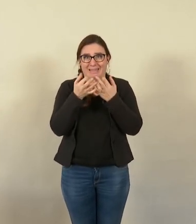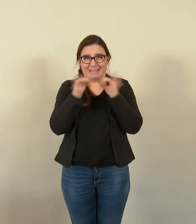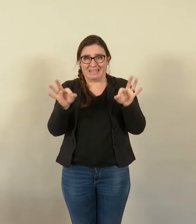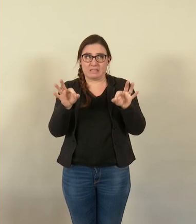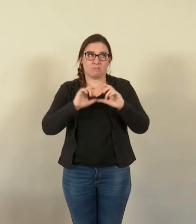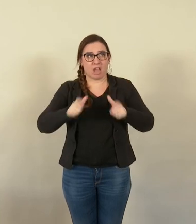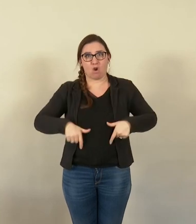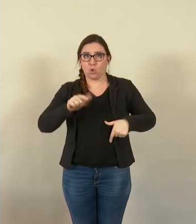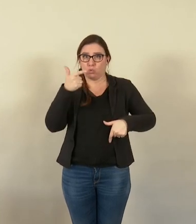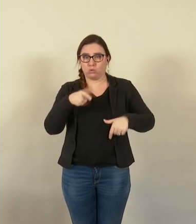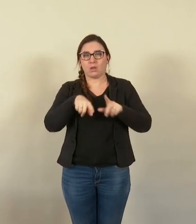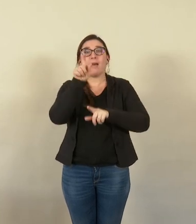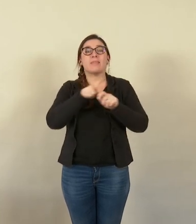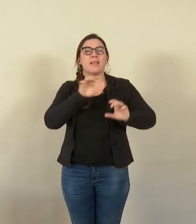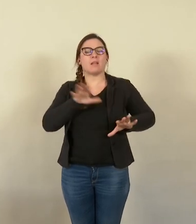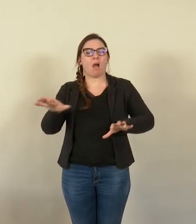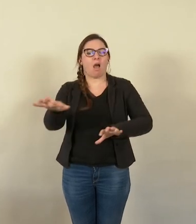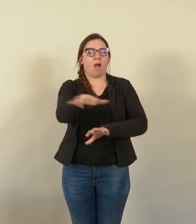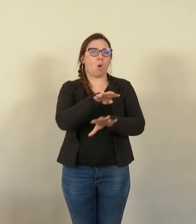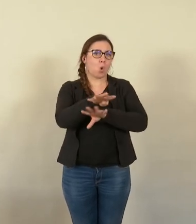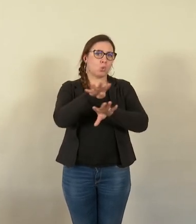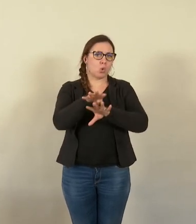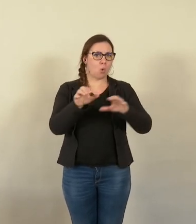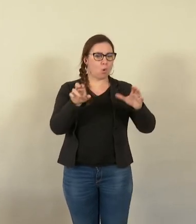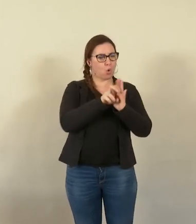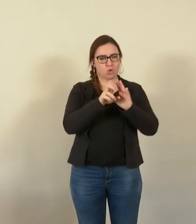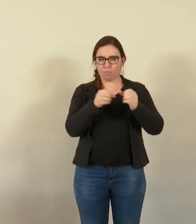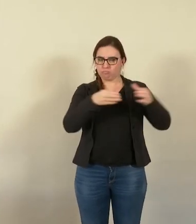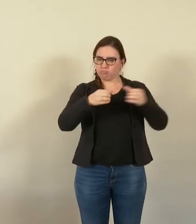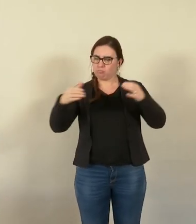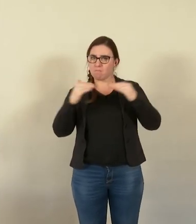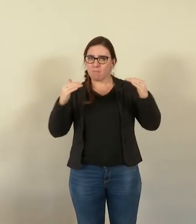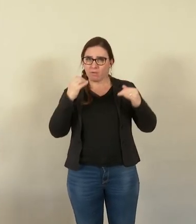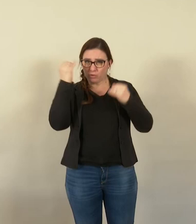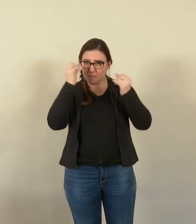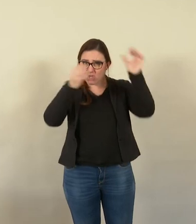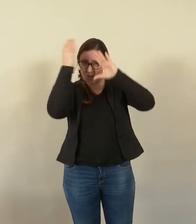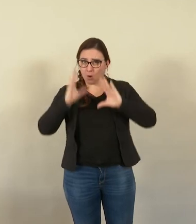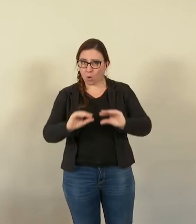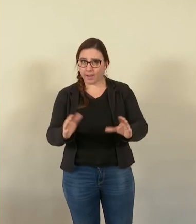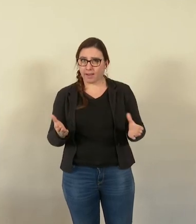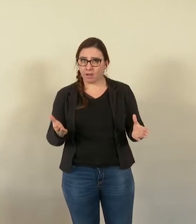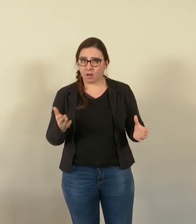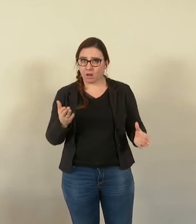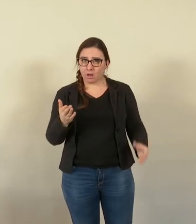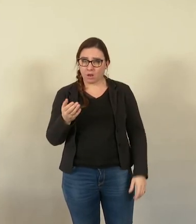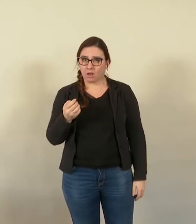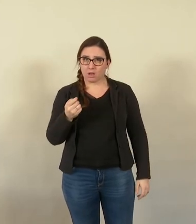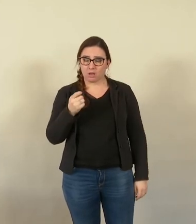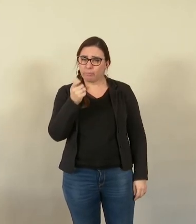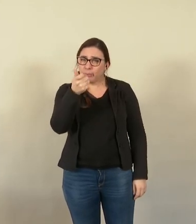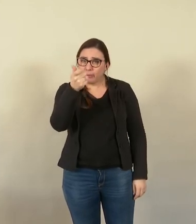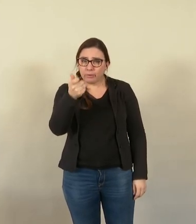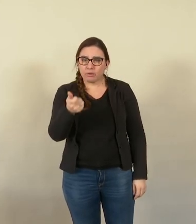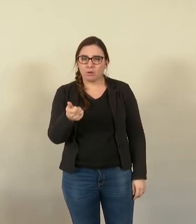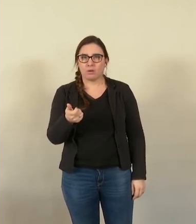une douzaine d'école test Toulon étant à peu près de la même taille que Grenoble vous voyez ce que ça représente donc en pratique ça n'est yen et donc c'est même